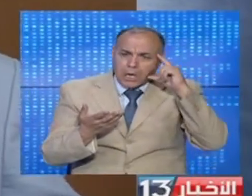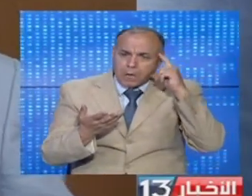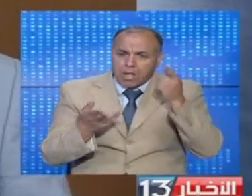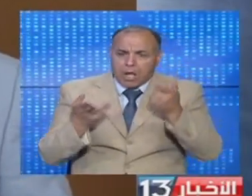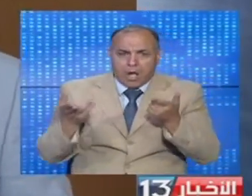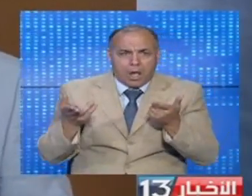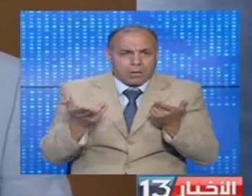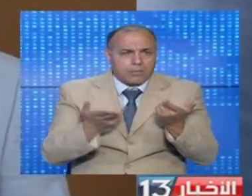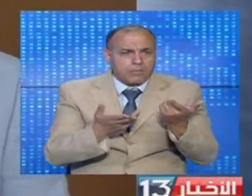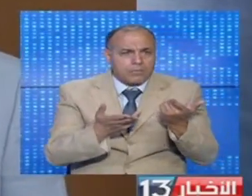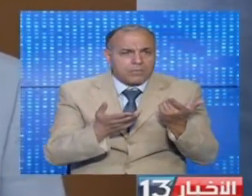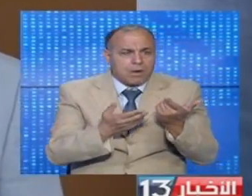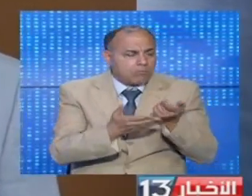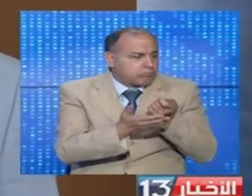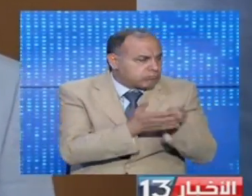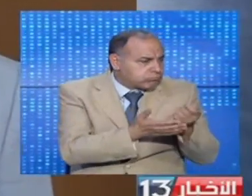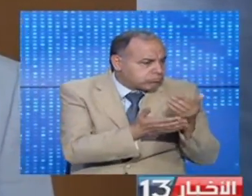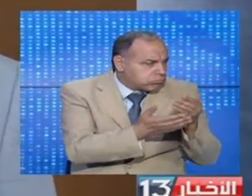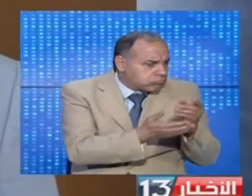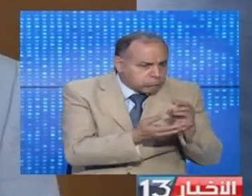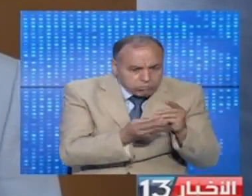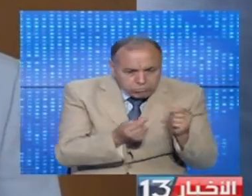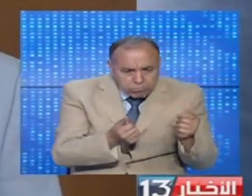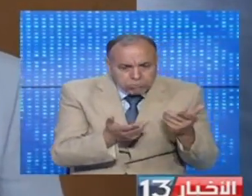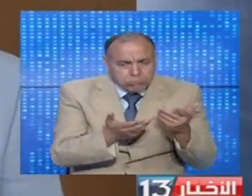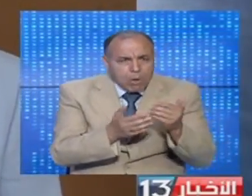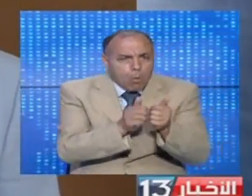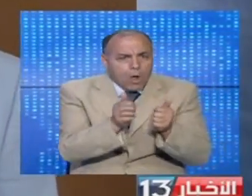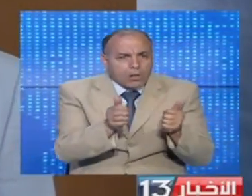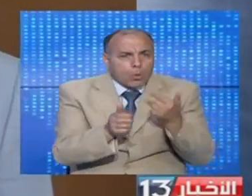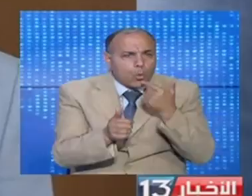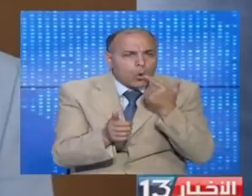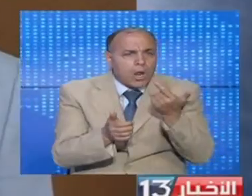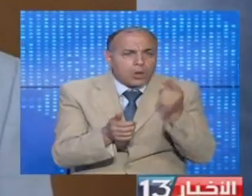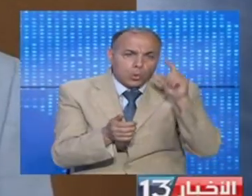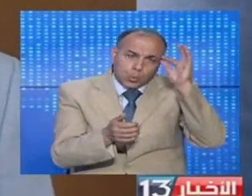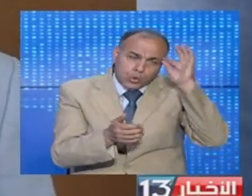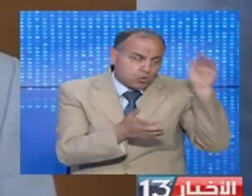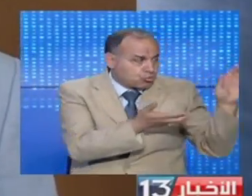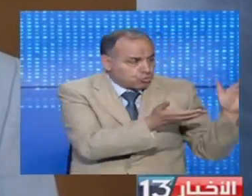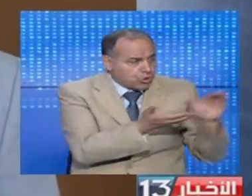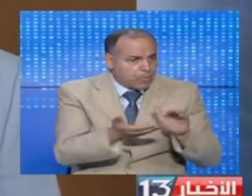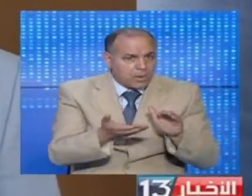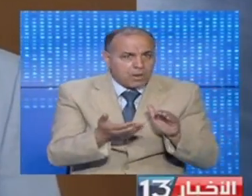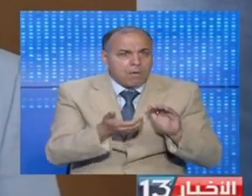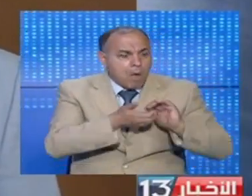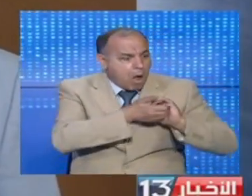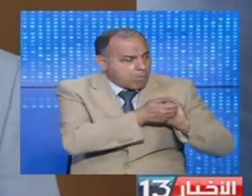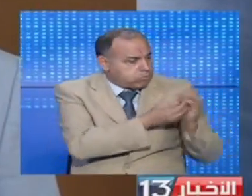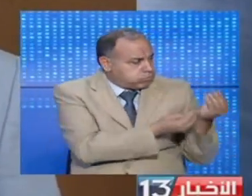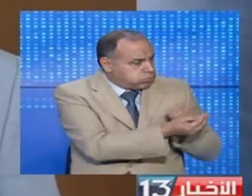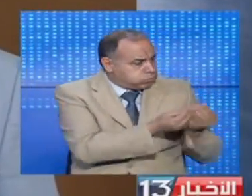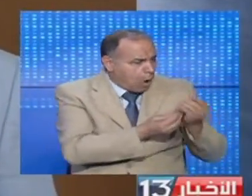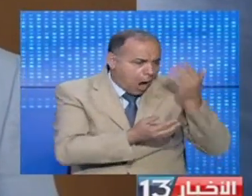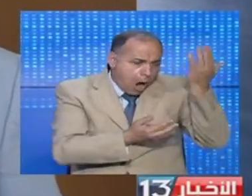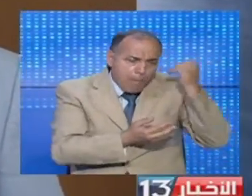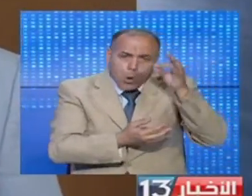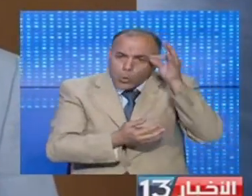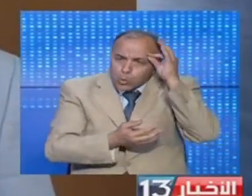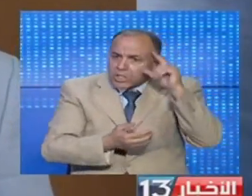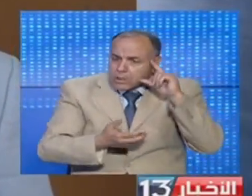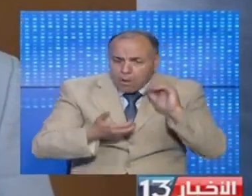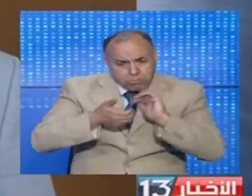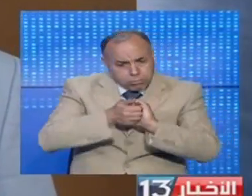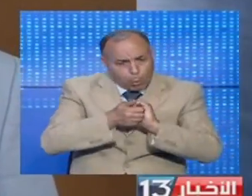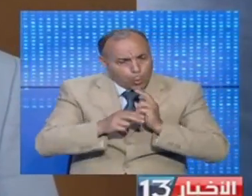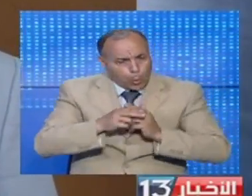الفتيات من المواد ال ال ال العازله اكثر شيء يستعملوا فيها من تونس وفي حتى علاقات ثنائيه يعني فيه ما فيه فيه